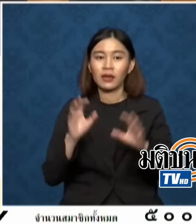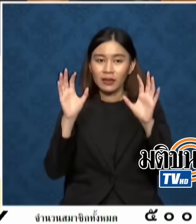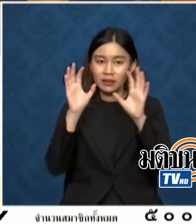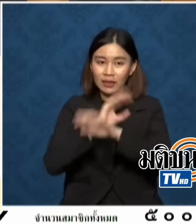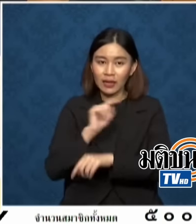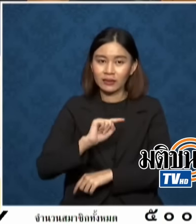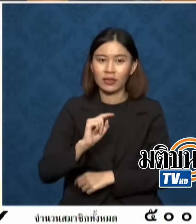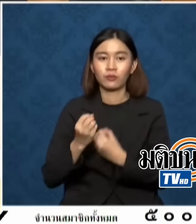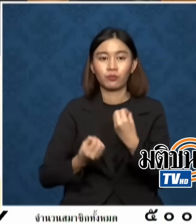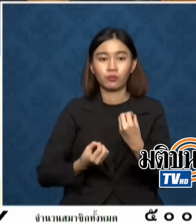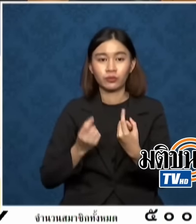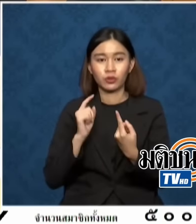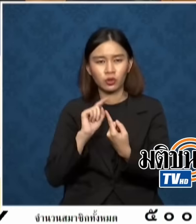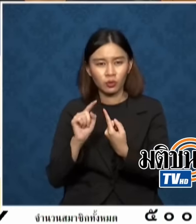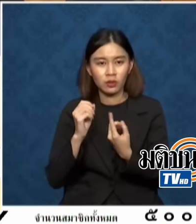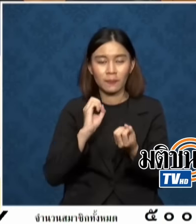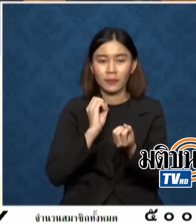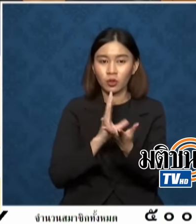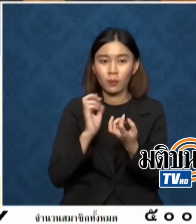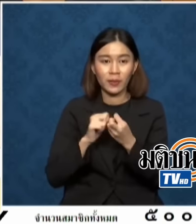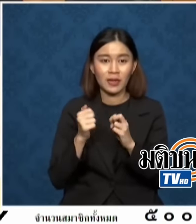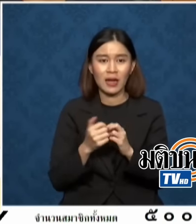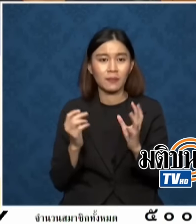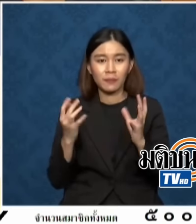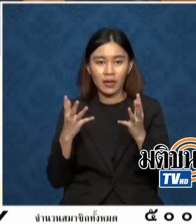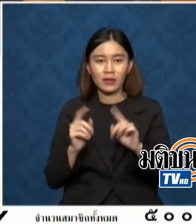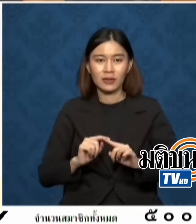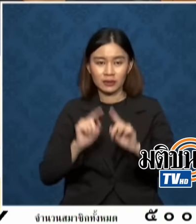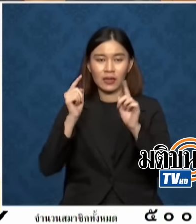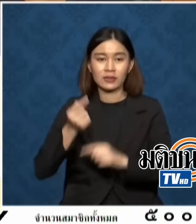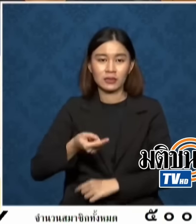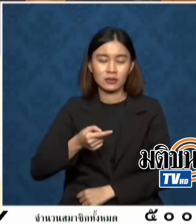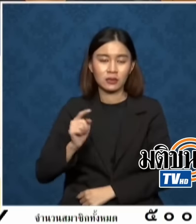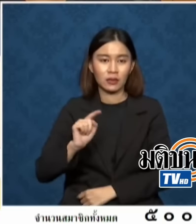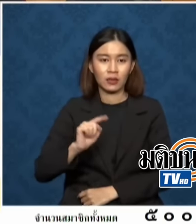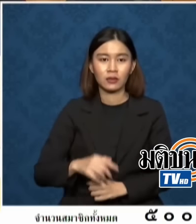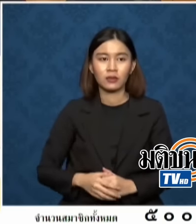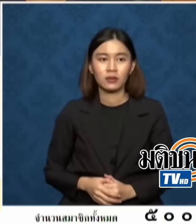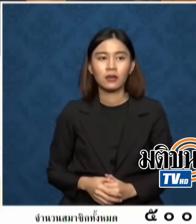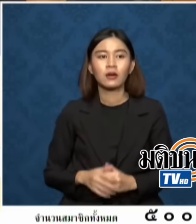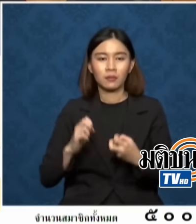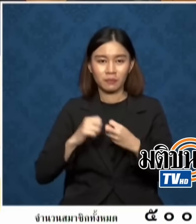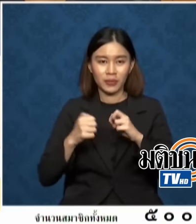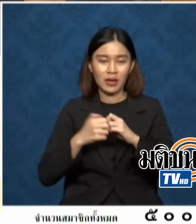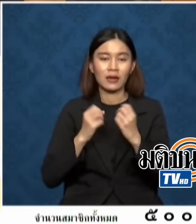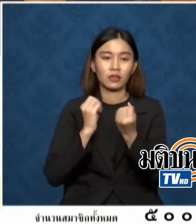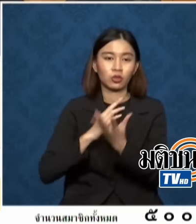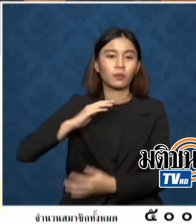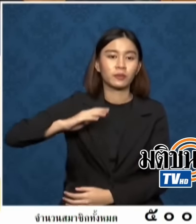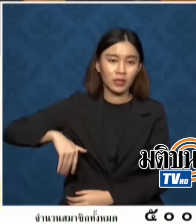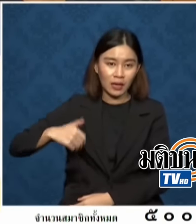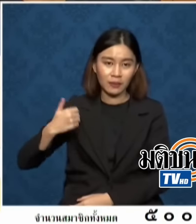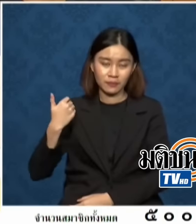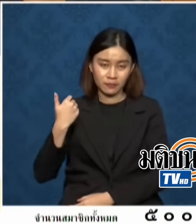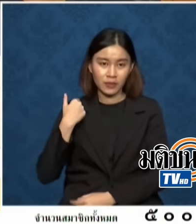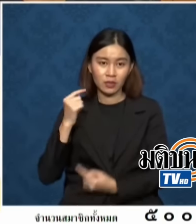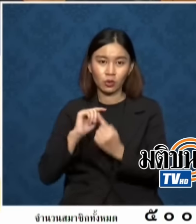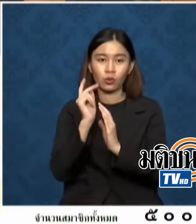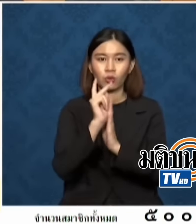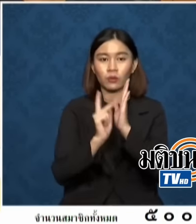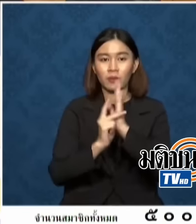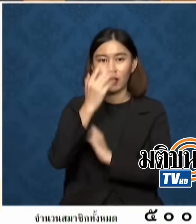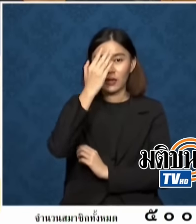ไม่ได้สะท้อนว่ามันจะเกิดปัญหาแต่จริงๆแล้วมันเกิดปัญหาในเชิงของกฎหม